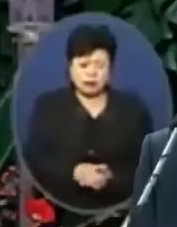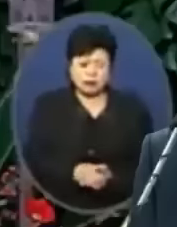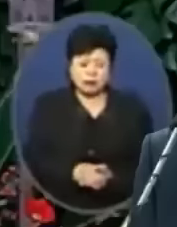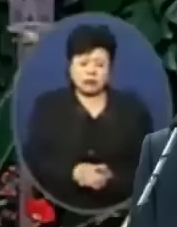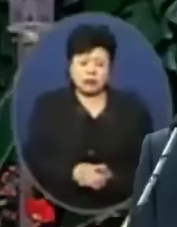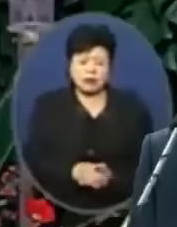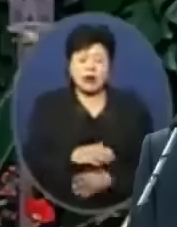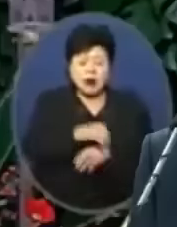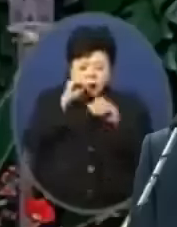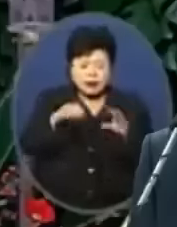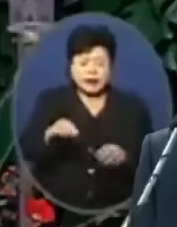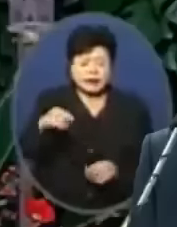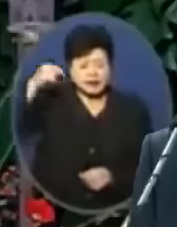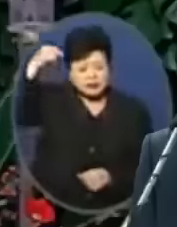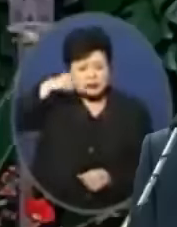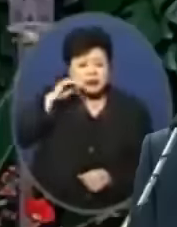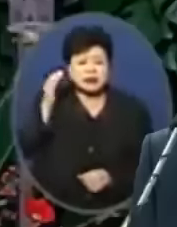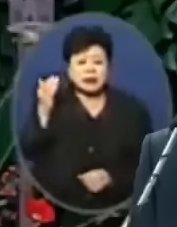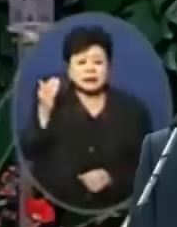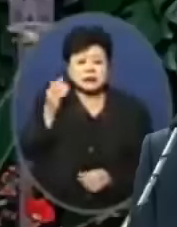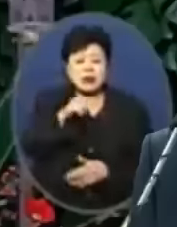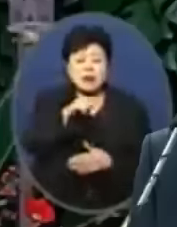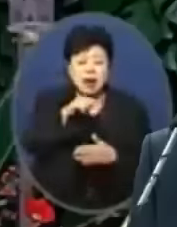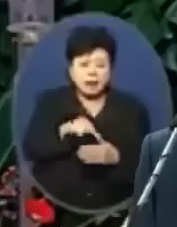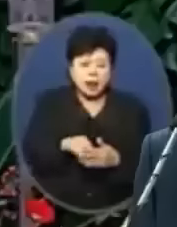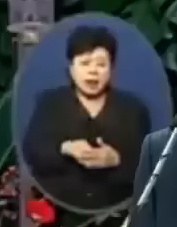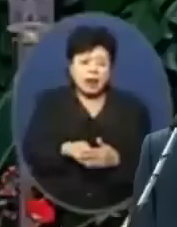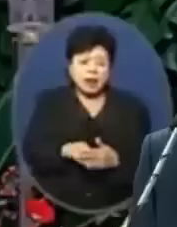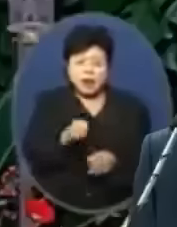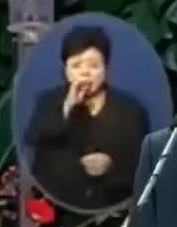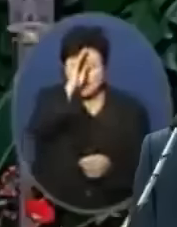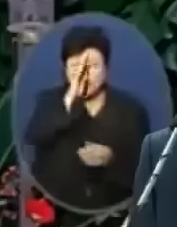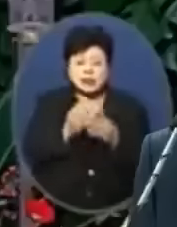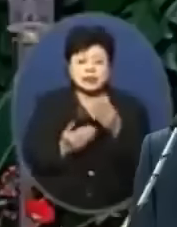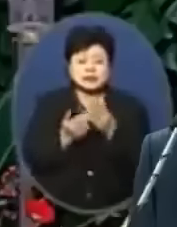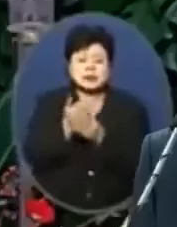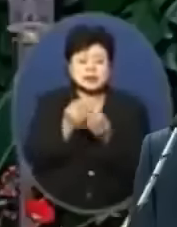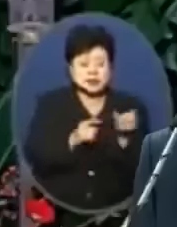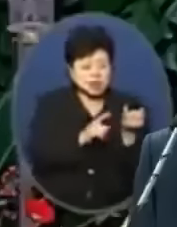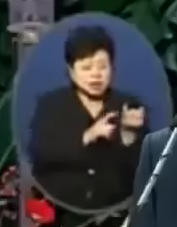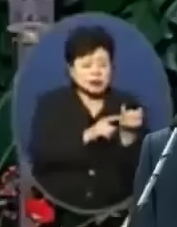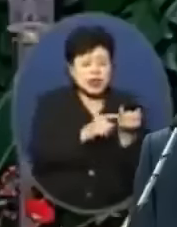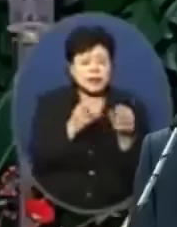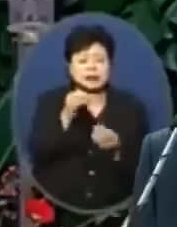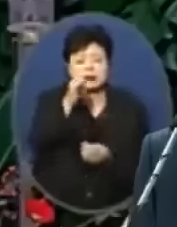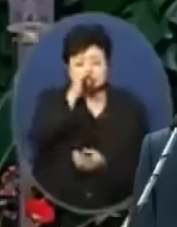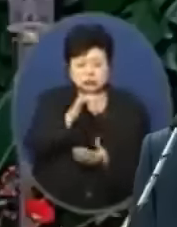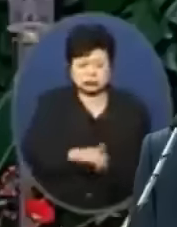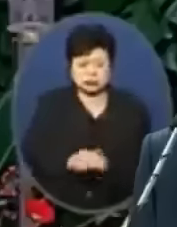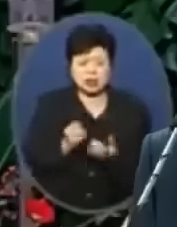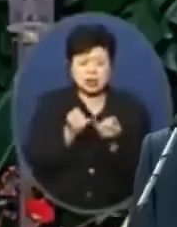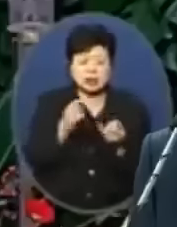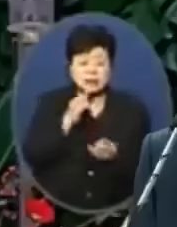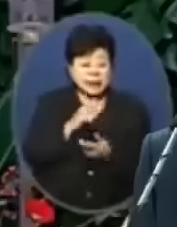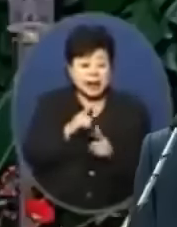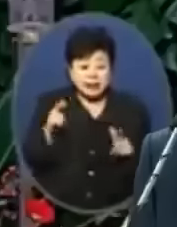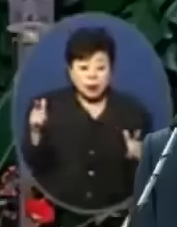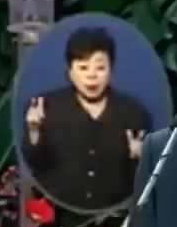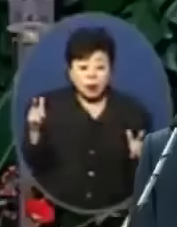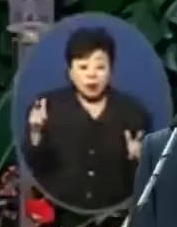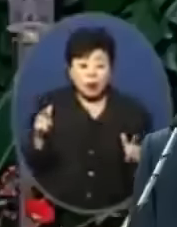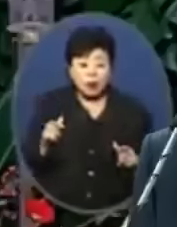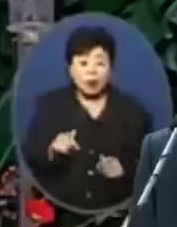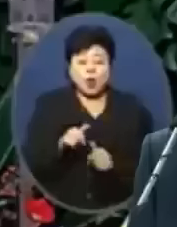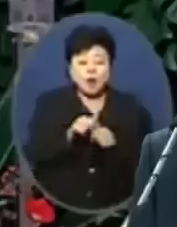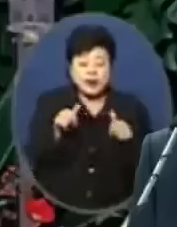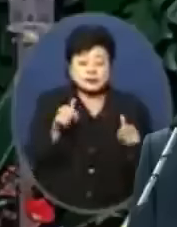허물을 느끼게 해서 많이 마음에 병든 여성들이 있습니다. 그런데 여성만 그런 것이 아니라